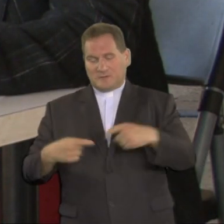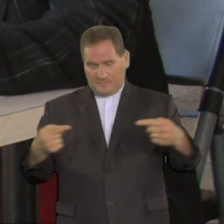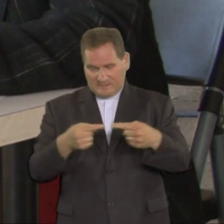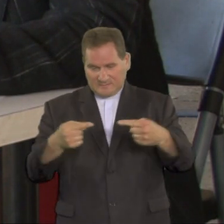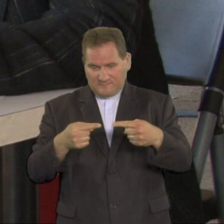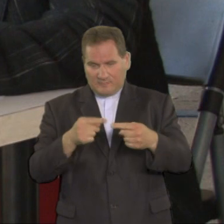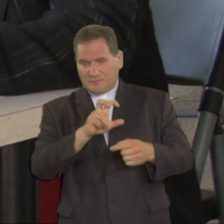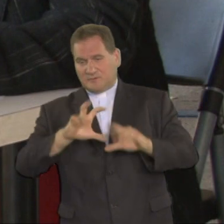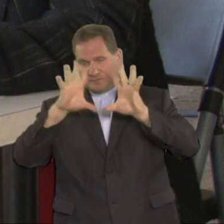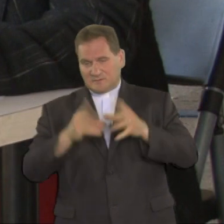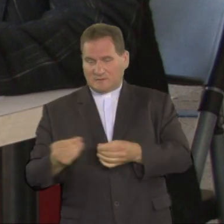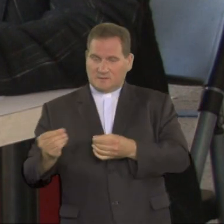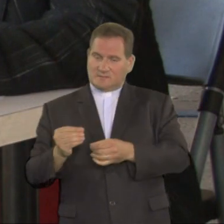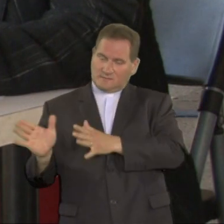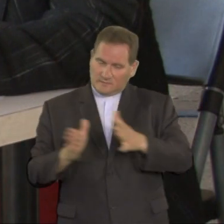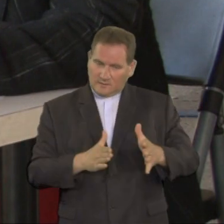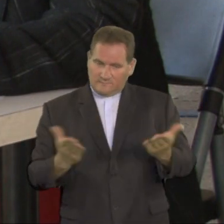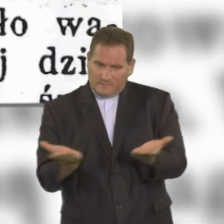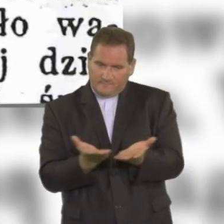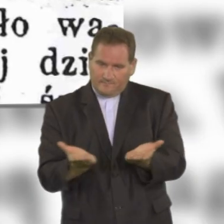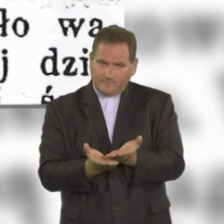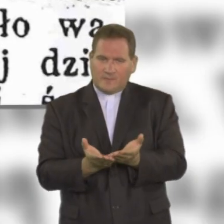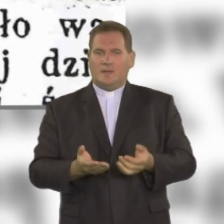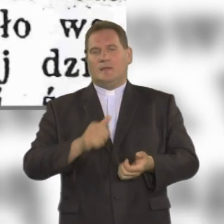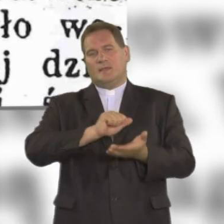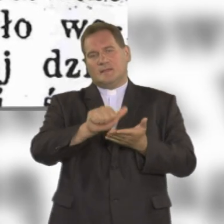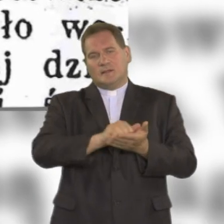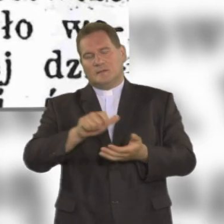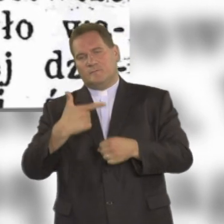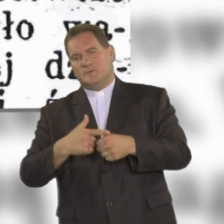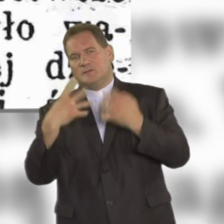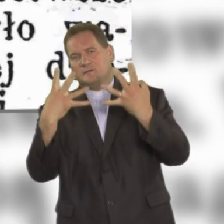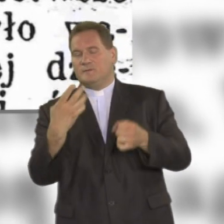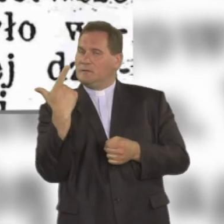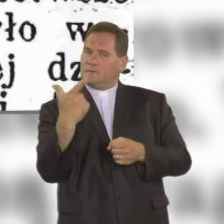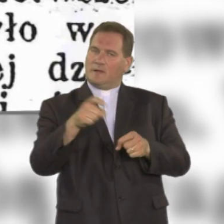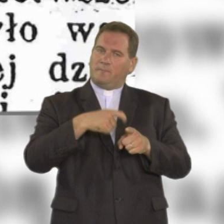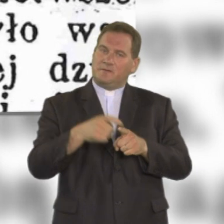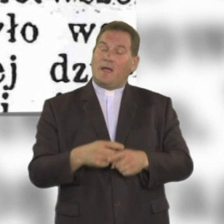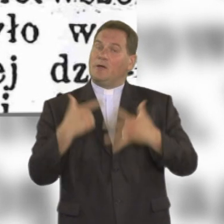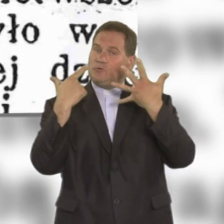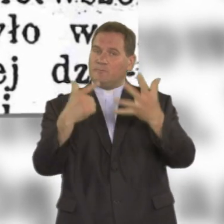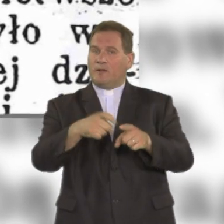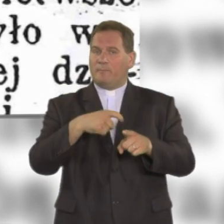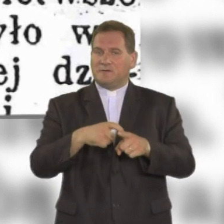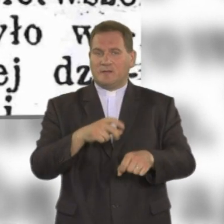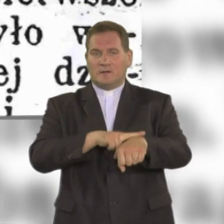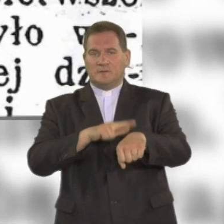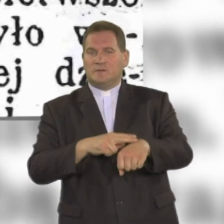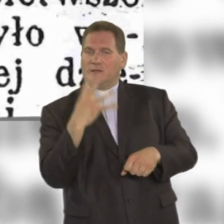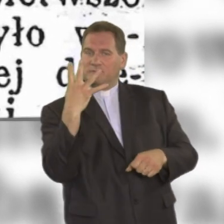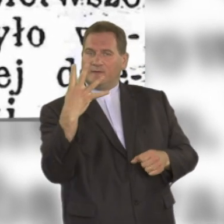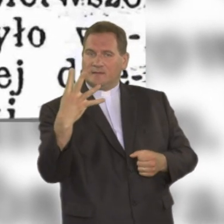żeby zobaczyć czy jest stabilny grunt. W związku z tym 11, 29, 2 października, a 7 października o